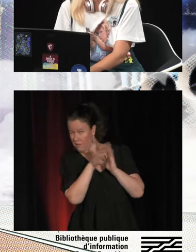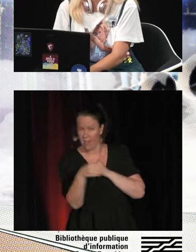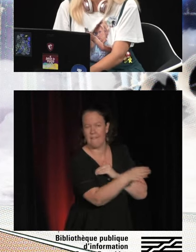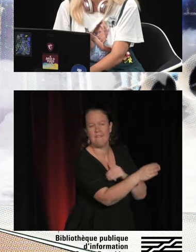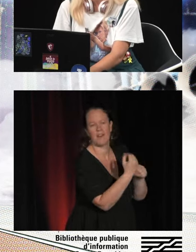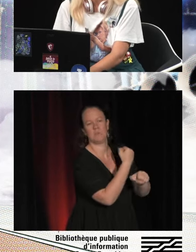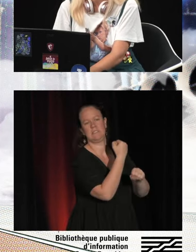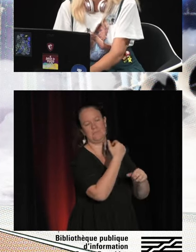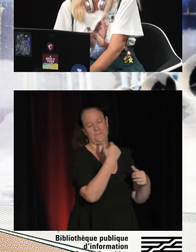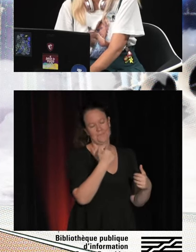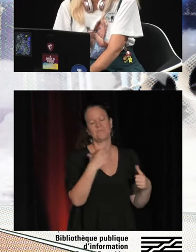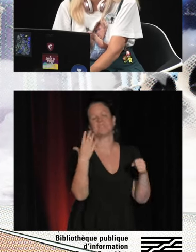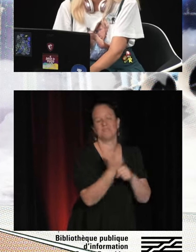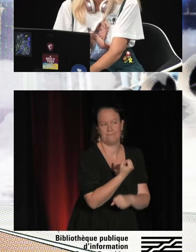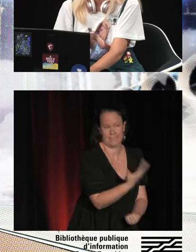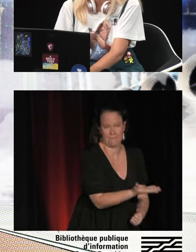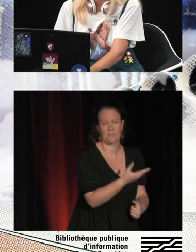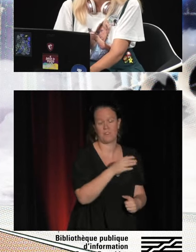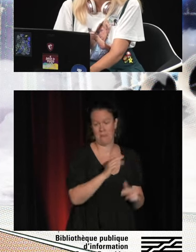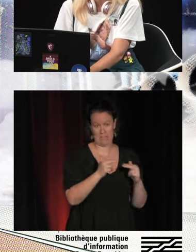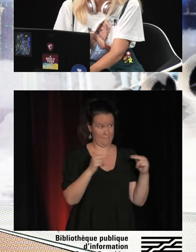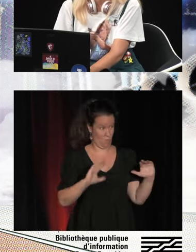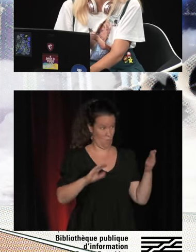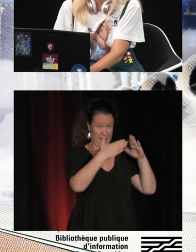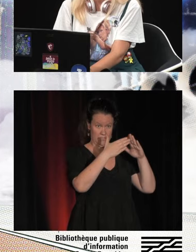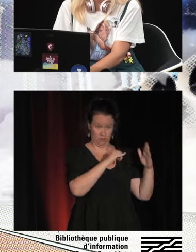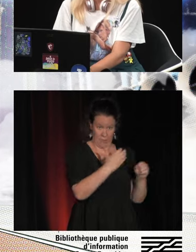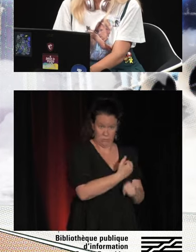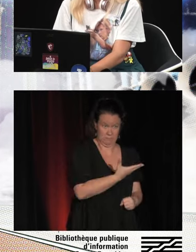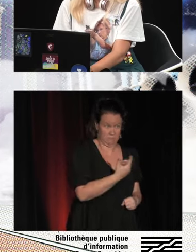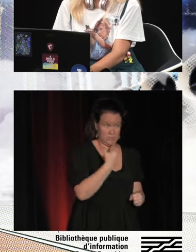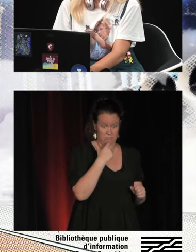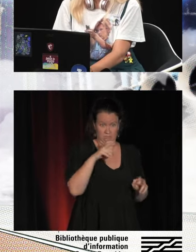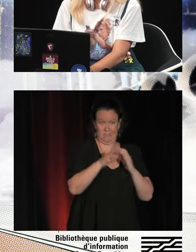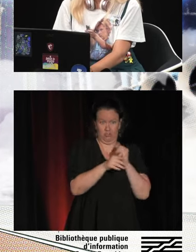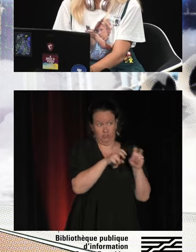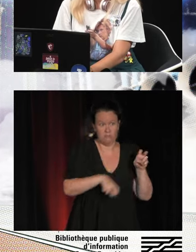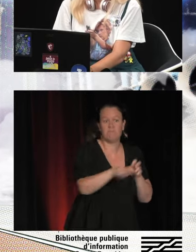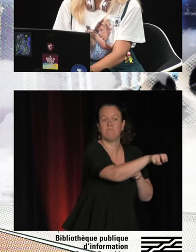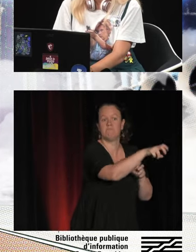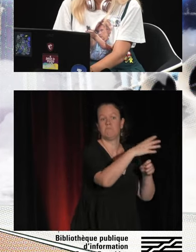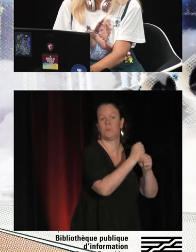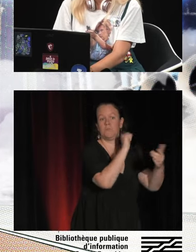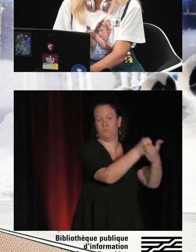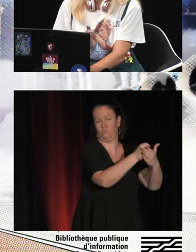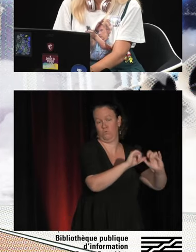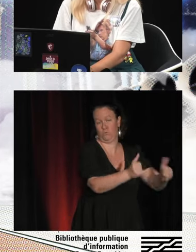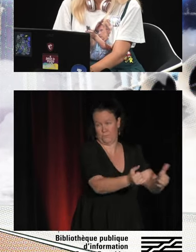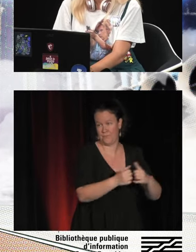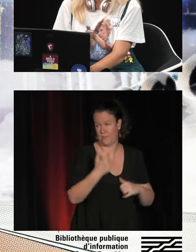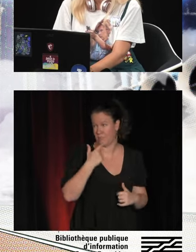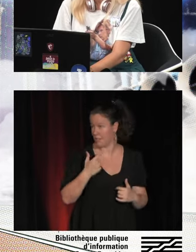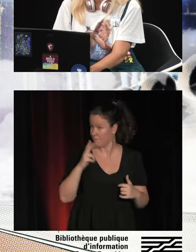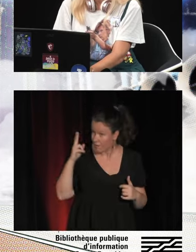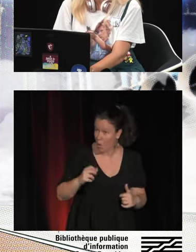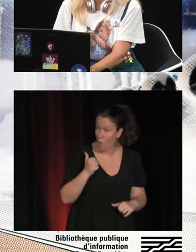et on l'avait fini, mais avec quand même un niveau dont on n'avait jamais trouvé la solution. Et bah, je l'ai fini en